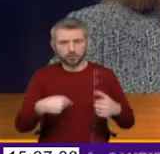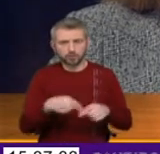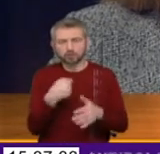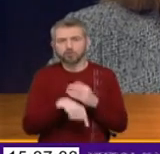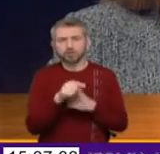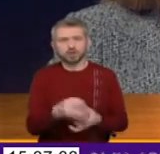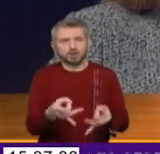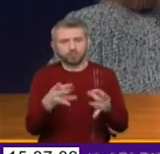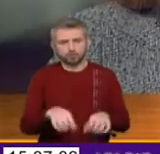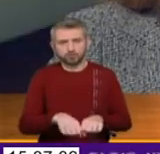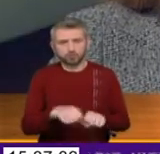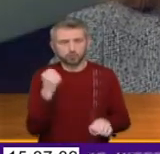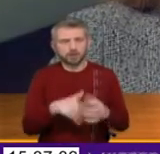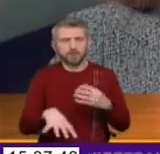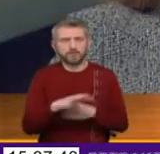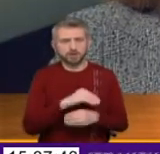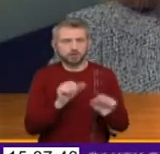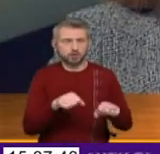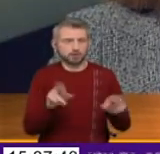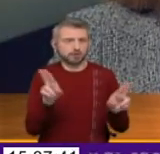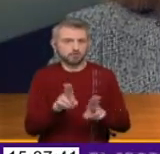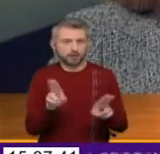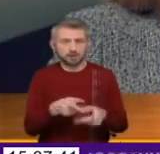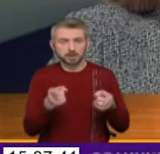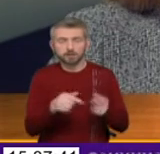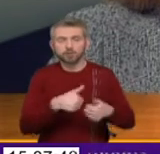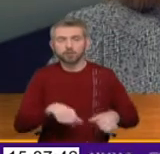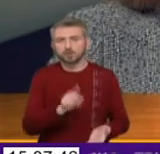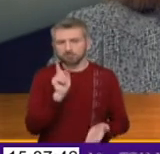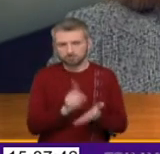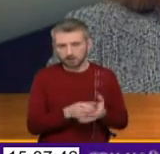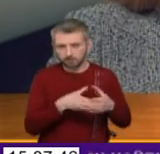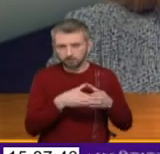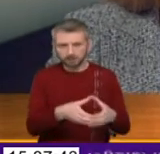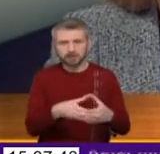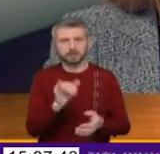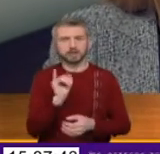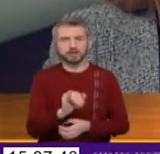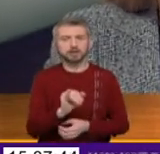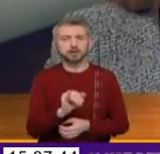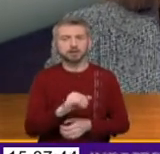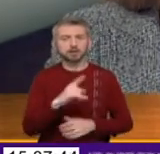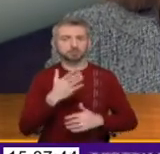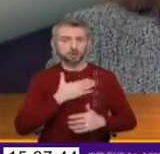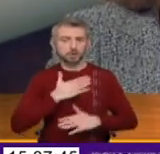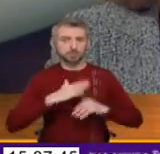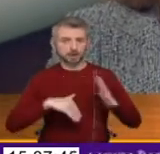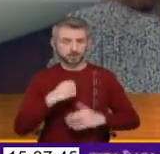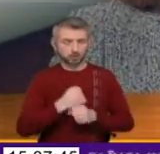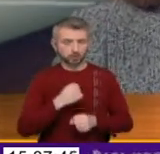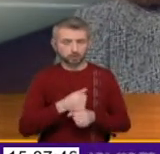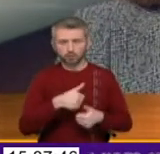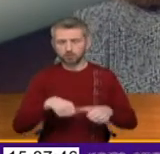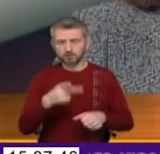це просто порушення всіх можливих правил. Насправді комісія має вийти. Угу. І з практики моєї роботи комісія